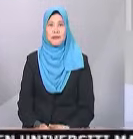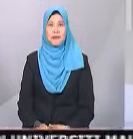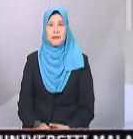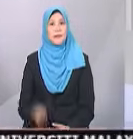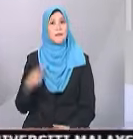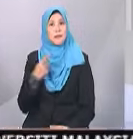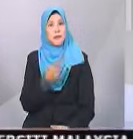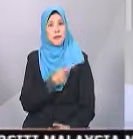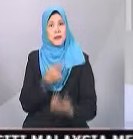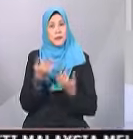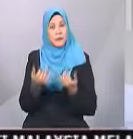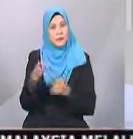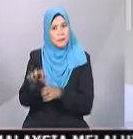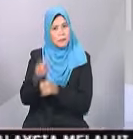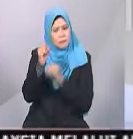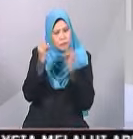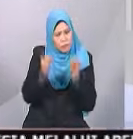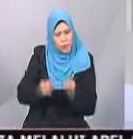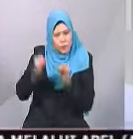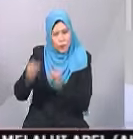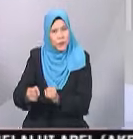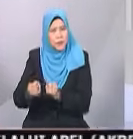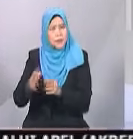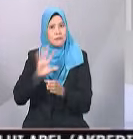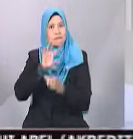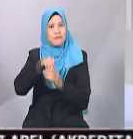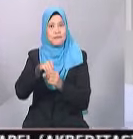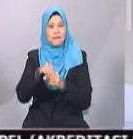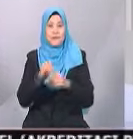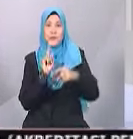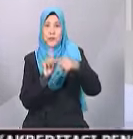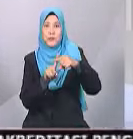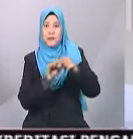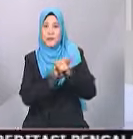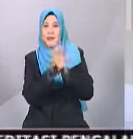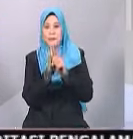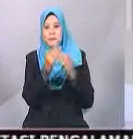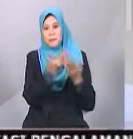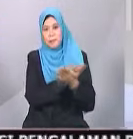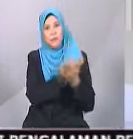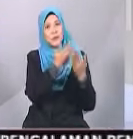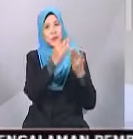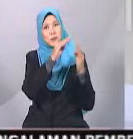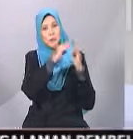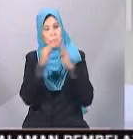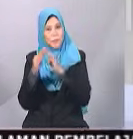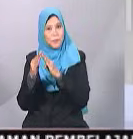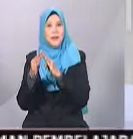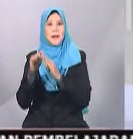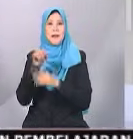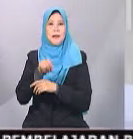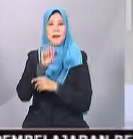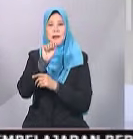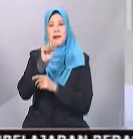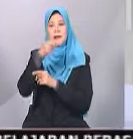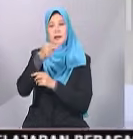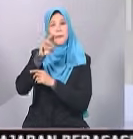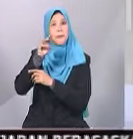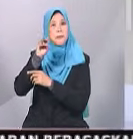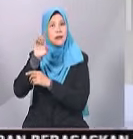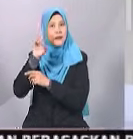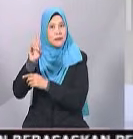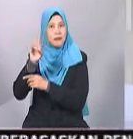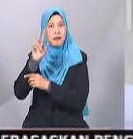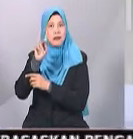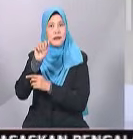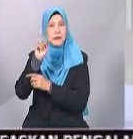Dan kami mendapatkan salah seorang individu yang terkesan dengan pandemik ini di Bandar Baharu Dato' Ibrahim Majid, Ahmad Kamarul Salihin Hamdan. Beliau